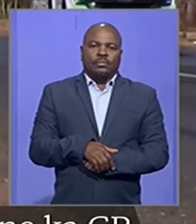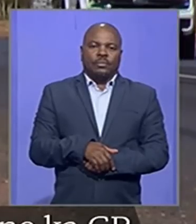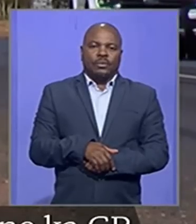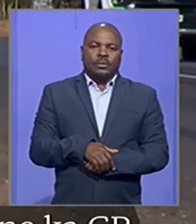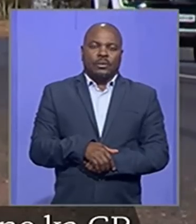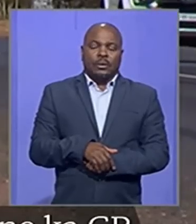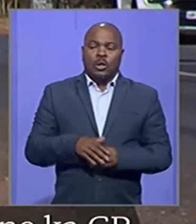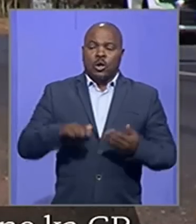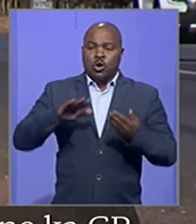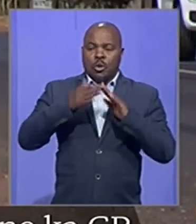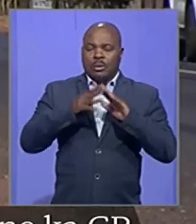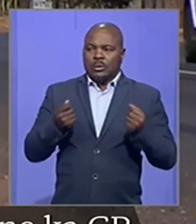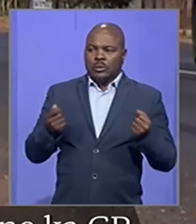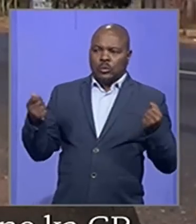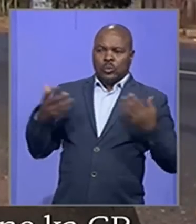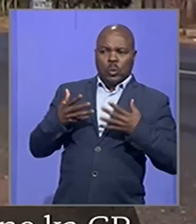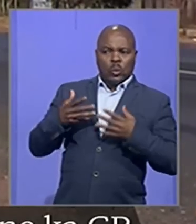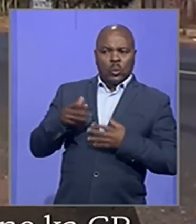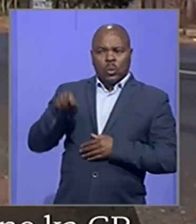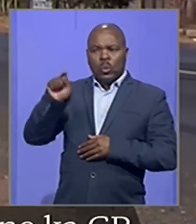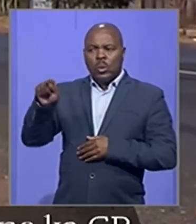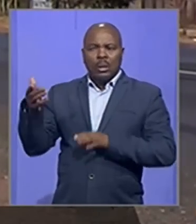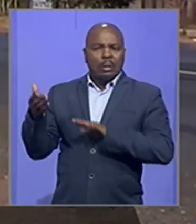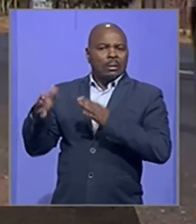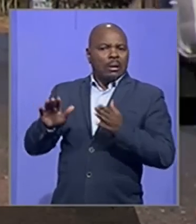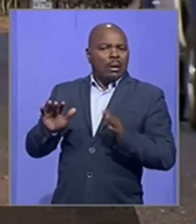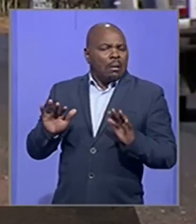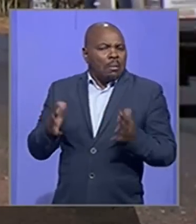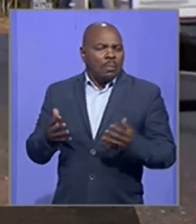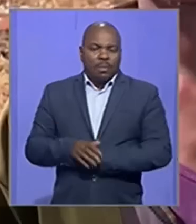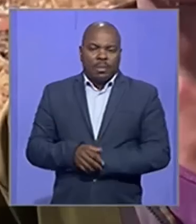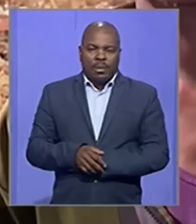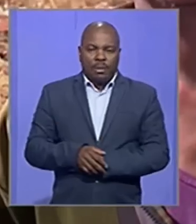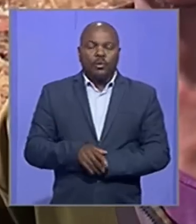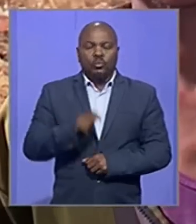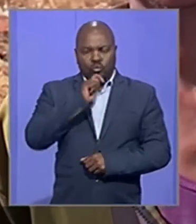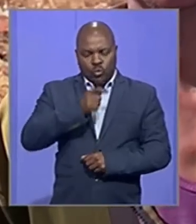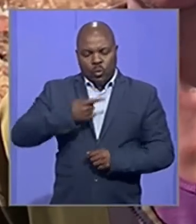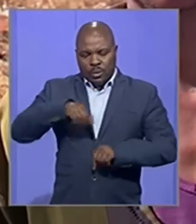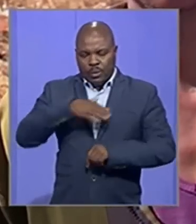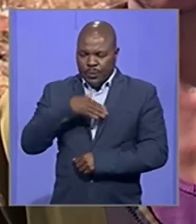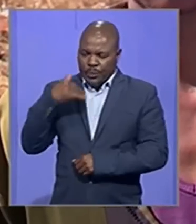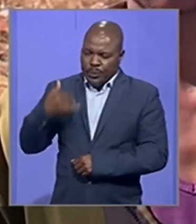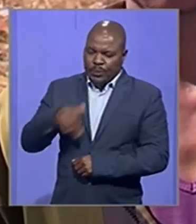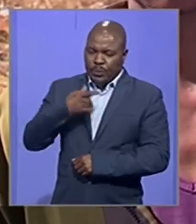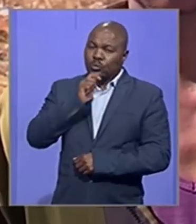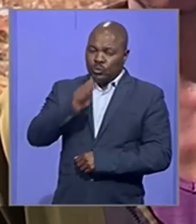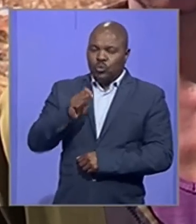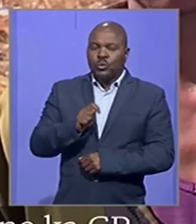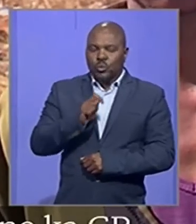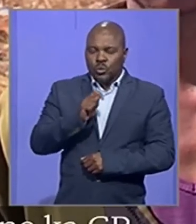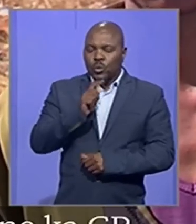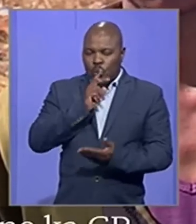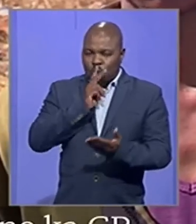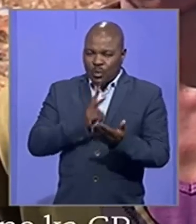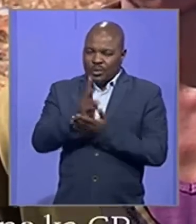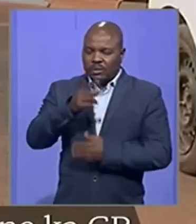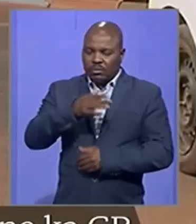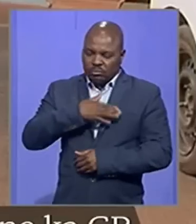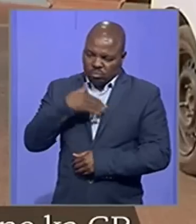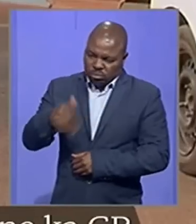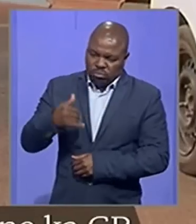Baagi ba santse ba gamaregile thata ka tiragalo eno. Tabe re tshwara bohloko ena mama. Re tshwara bohloko ba tuwa maka